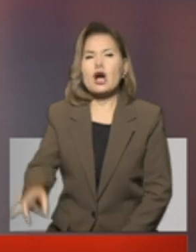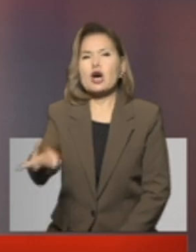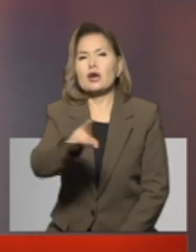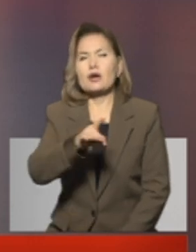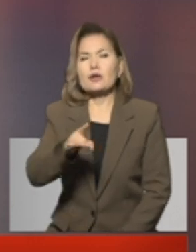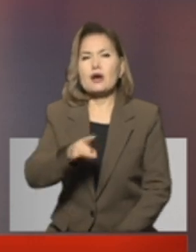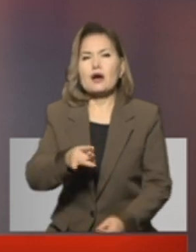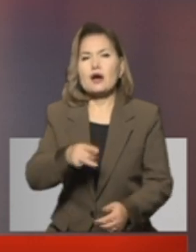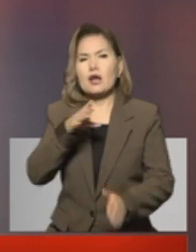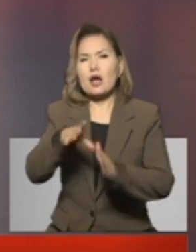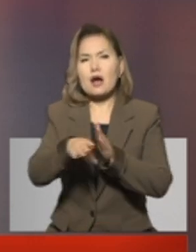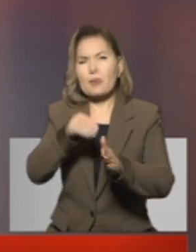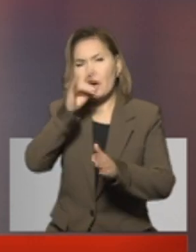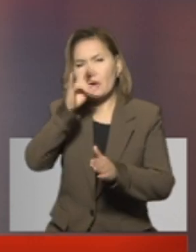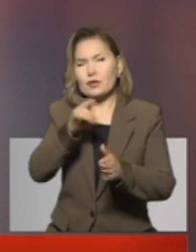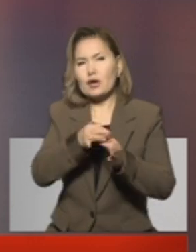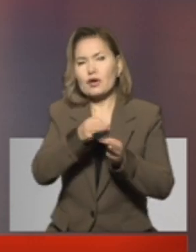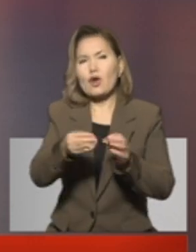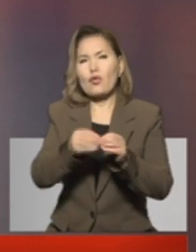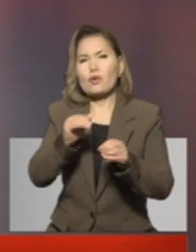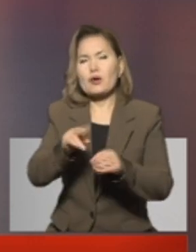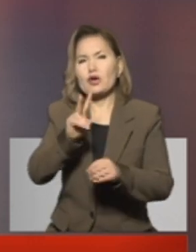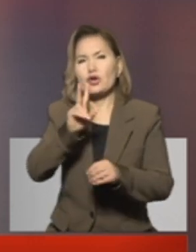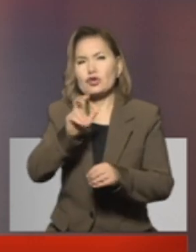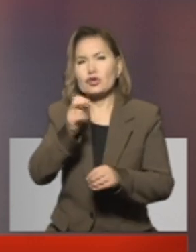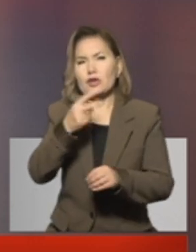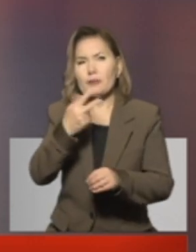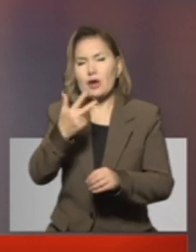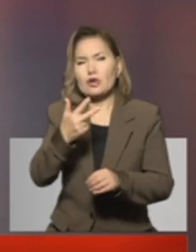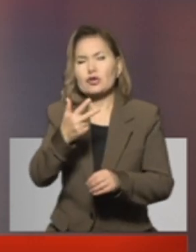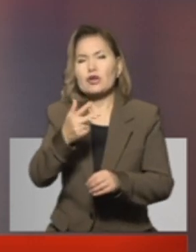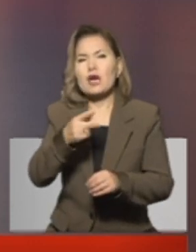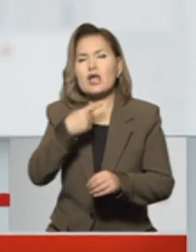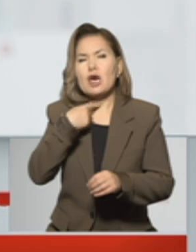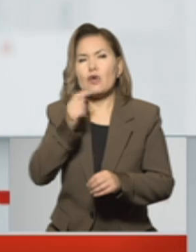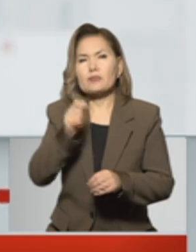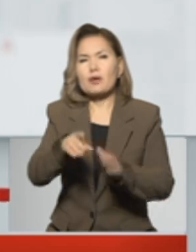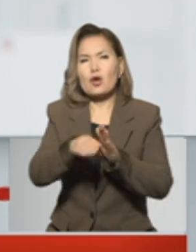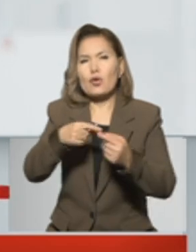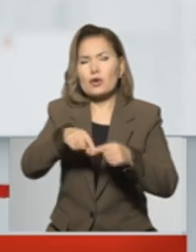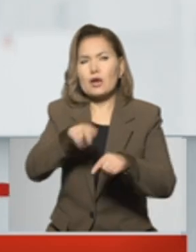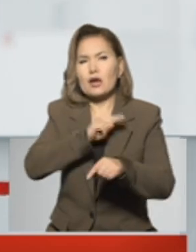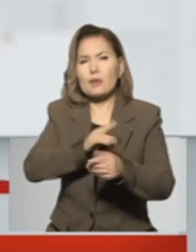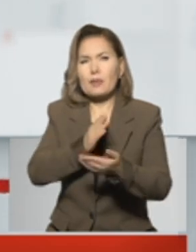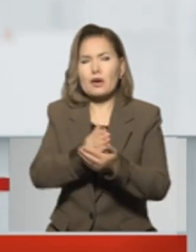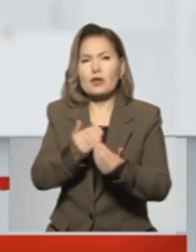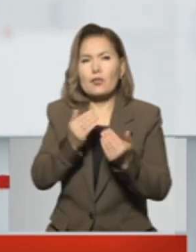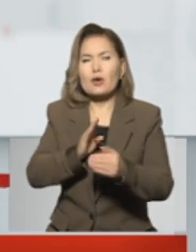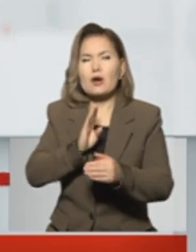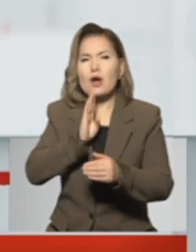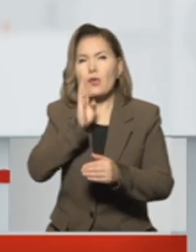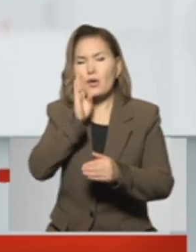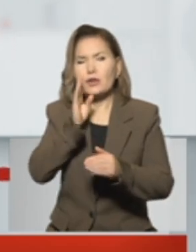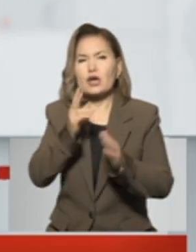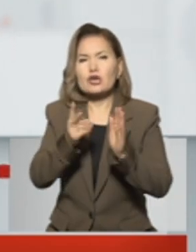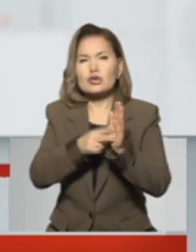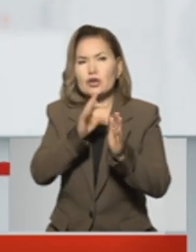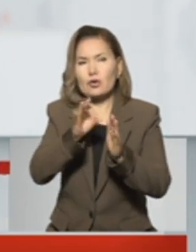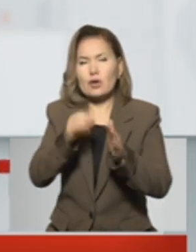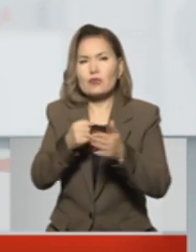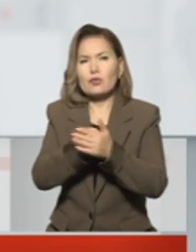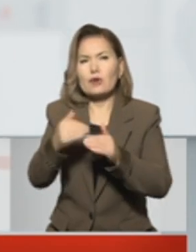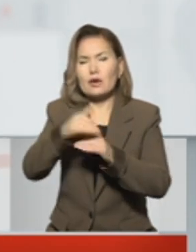Республикалық референдумда ел бойынша 10323 дауыс беру учаскесі жұмыс істеп тұр. Референдум бүгін таңғы сағат 7:00-ден